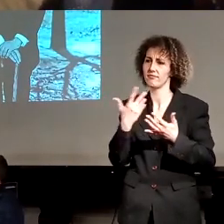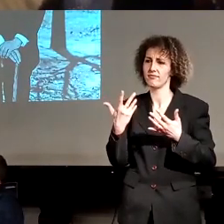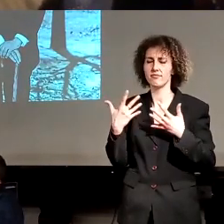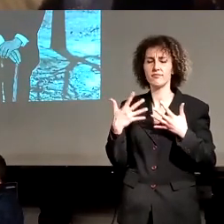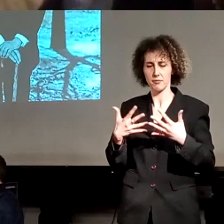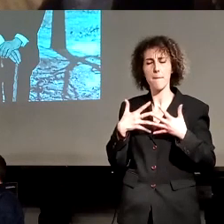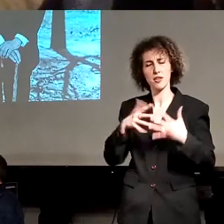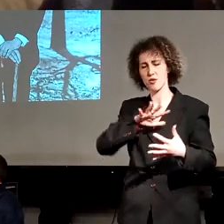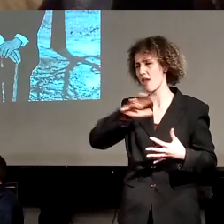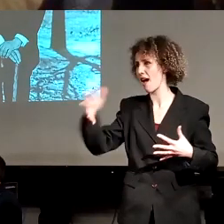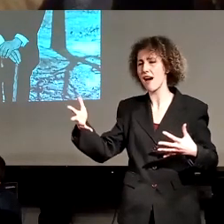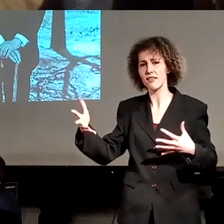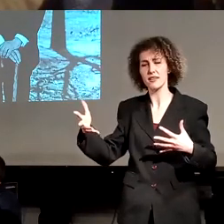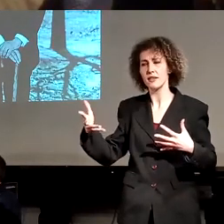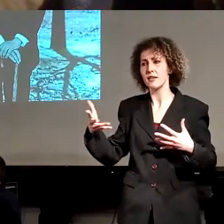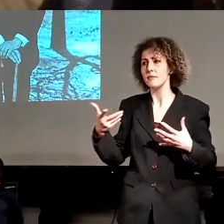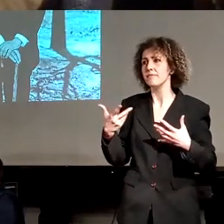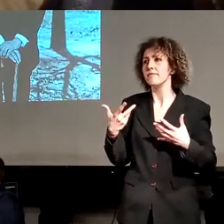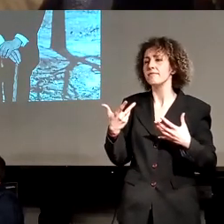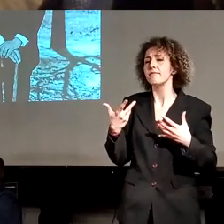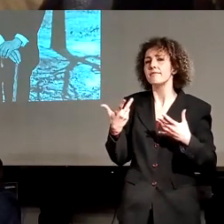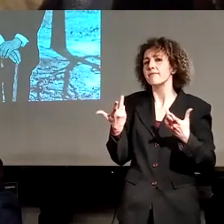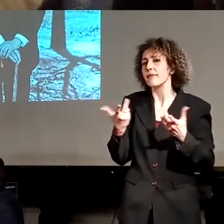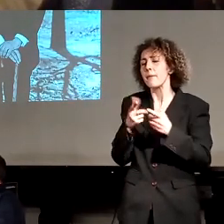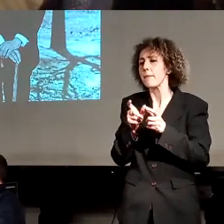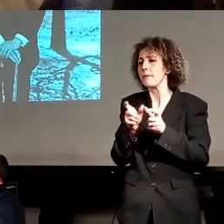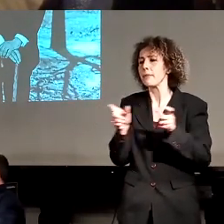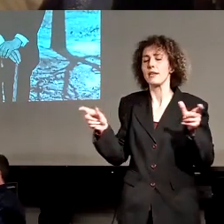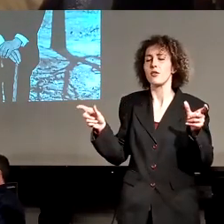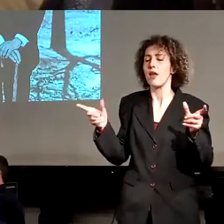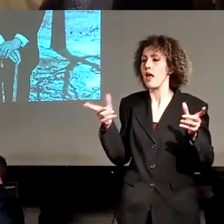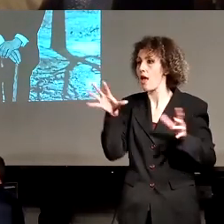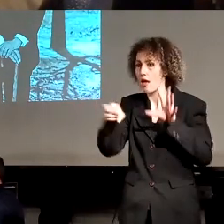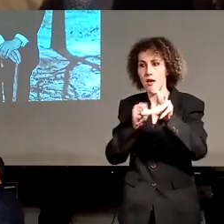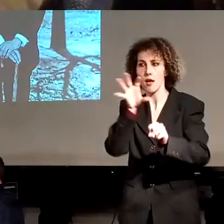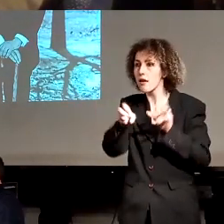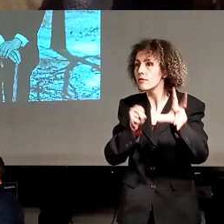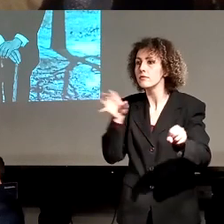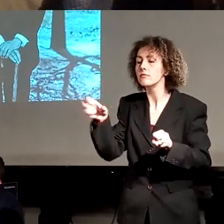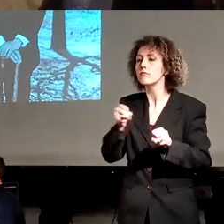il personaggio pubblico si appropria di di tutto non l'hanno gli lascia spazi